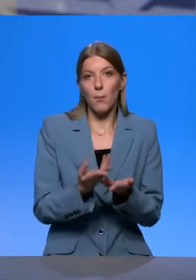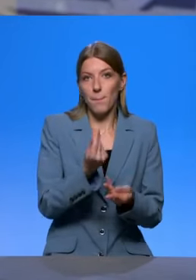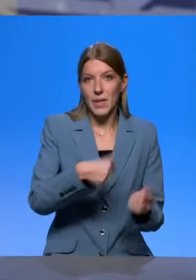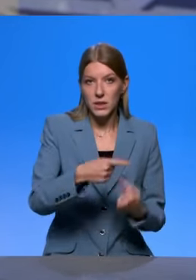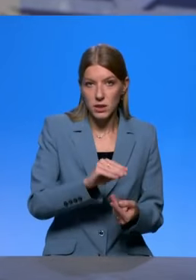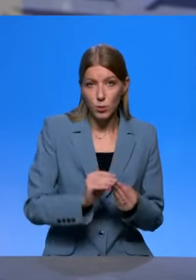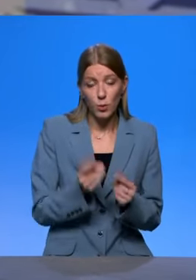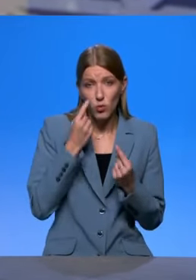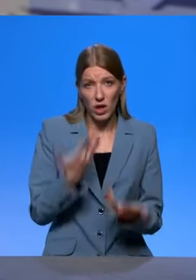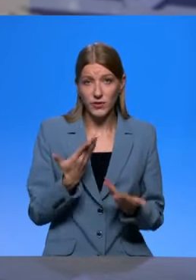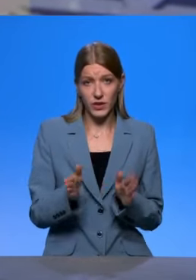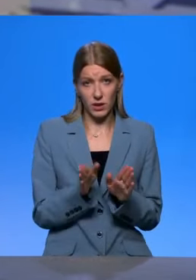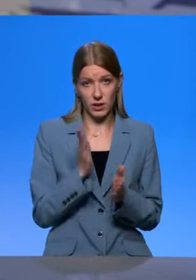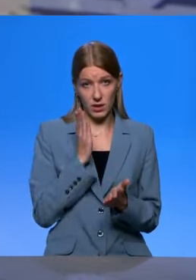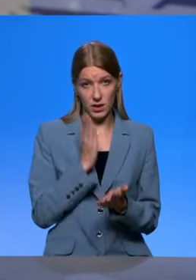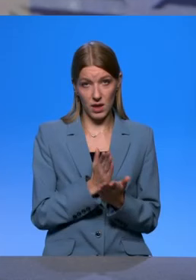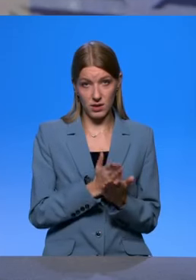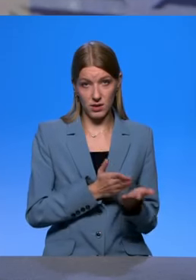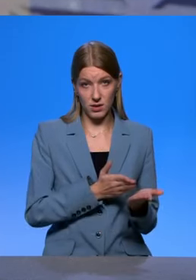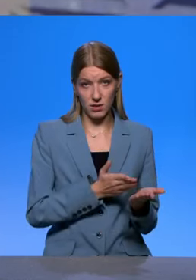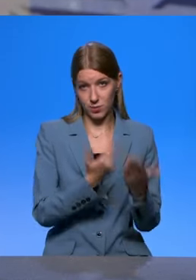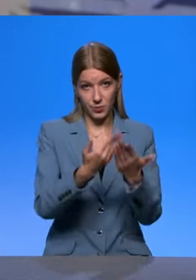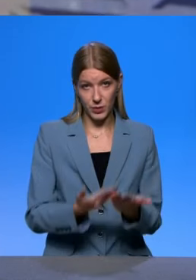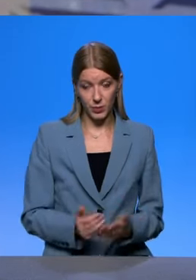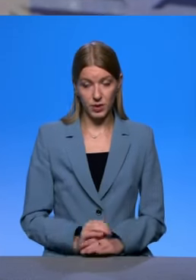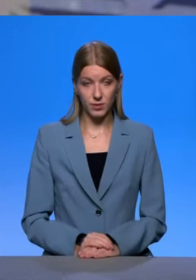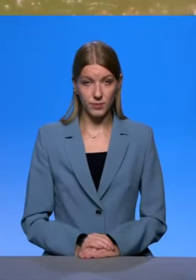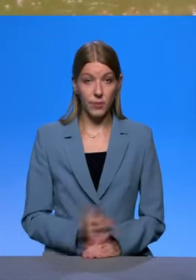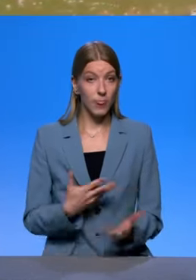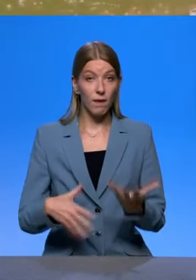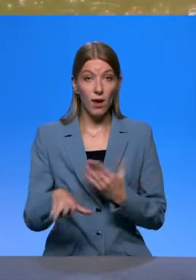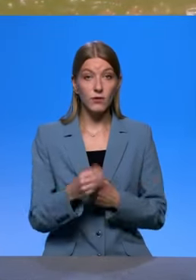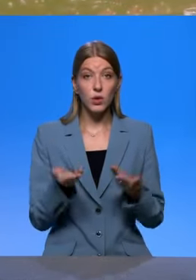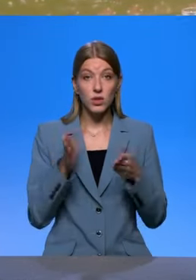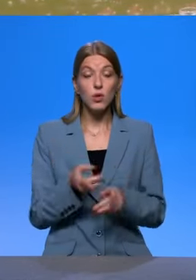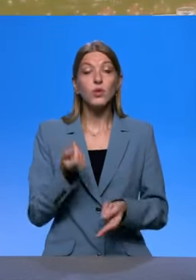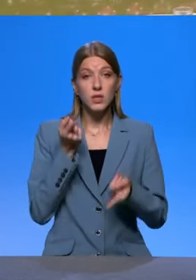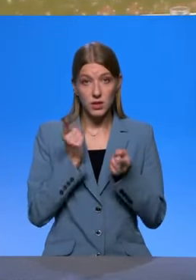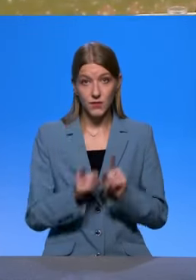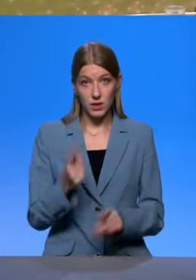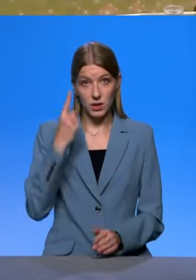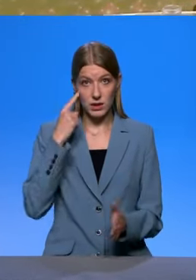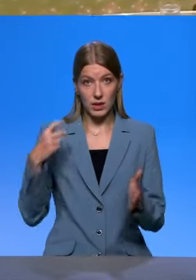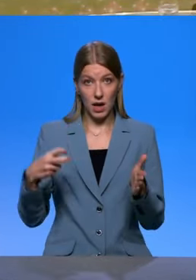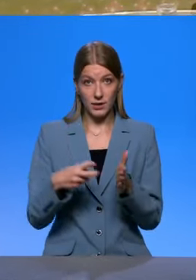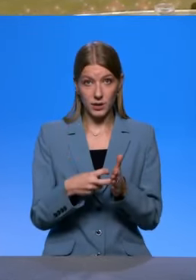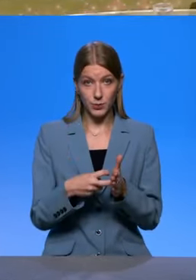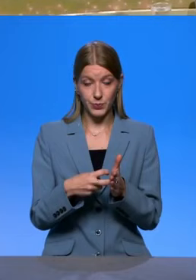очевидные совершенно механизмы. Вот. А все остальное, ну, оно действительно стереотипно. Наша жизнь не